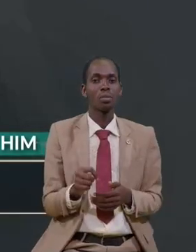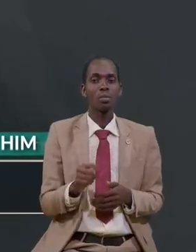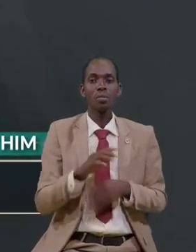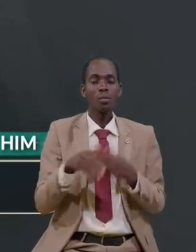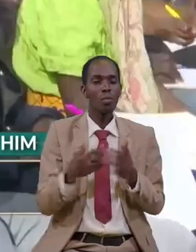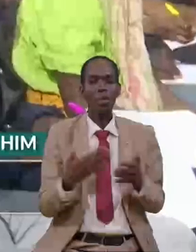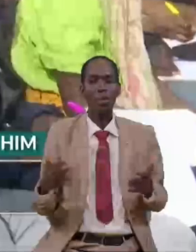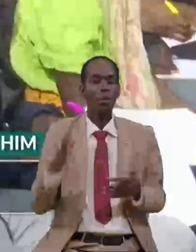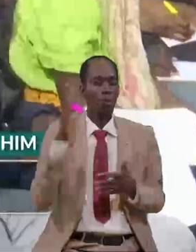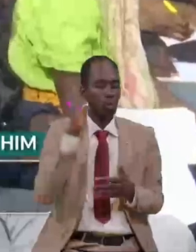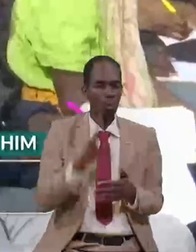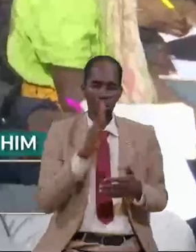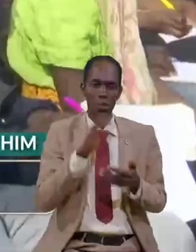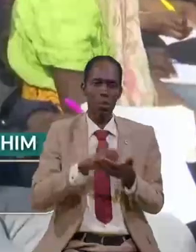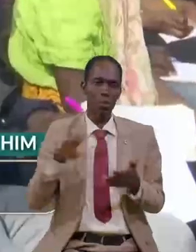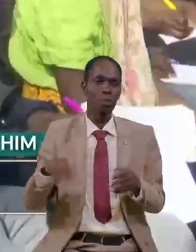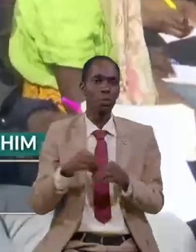tout va disparaître.